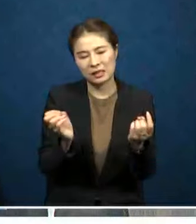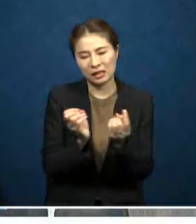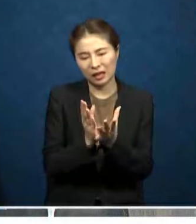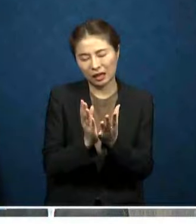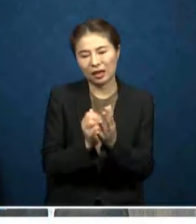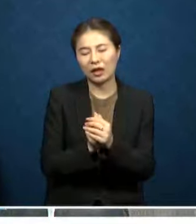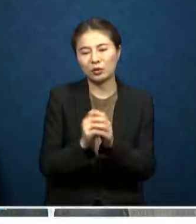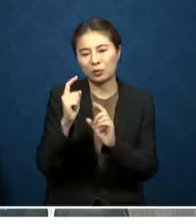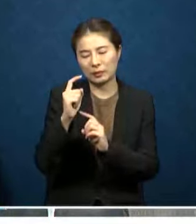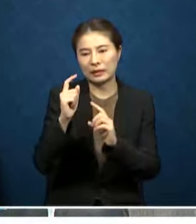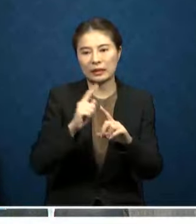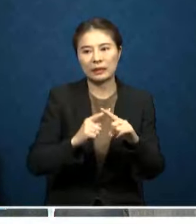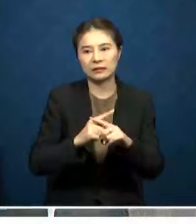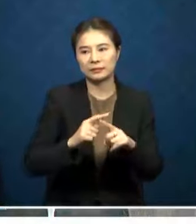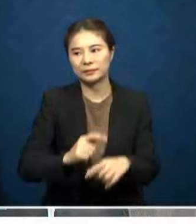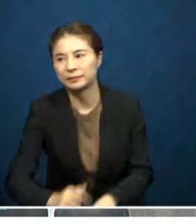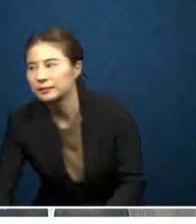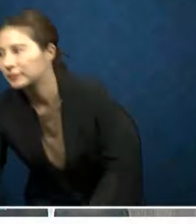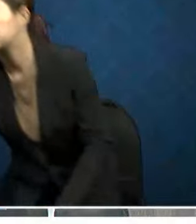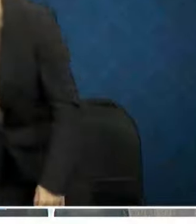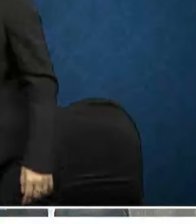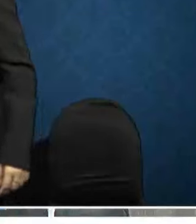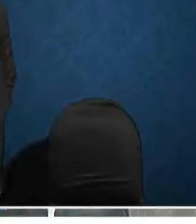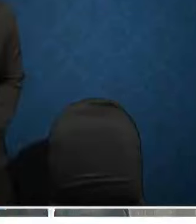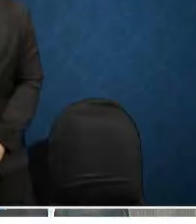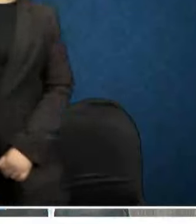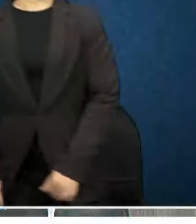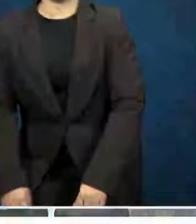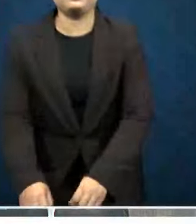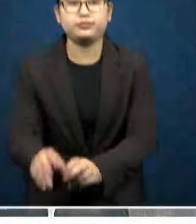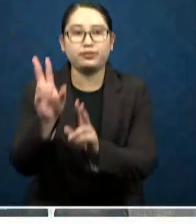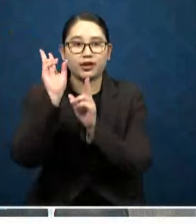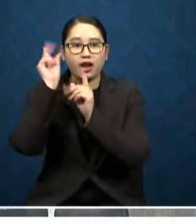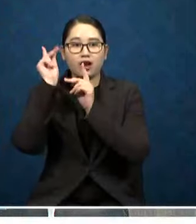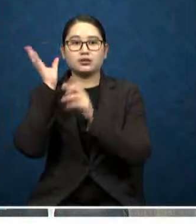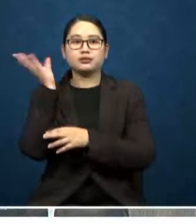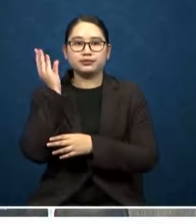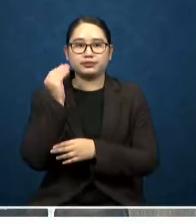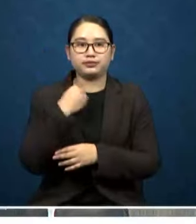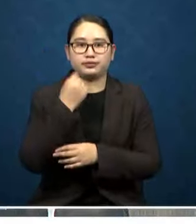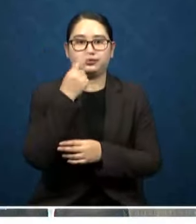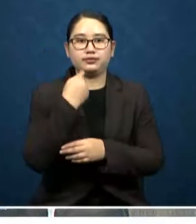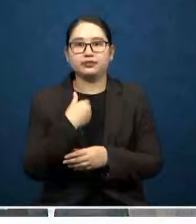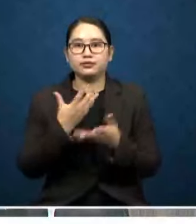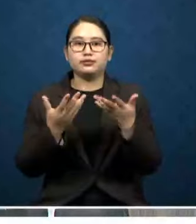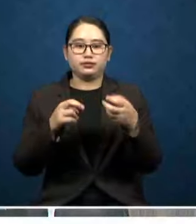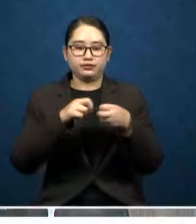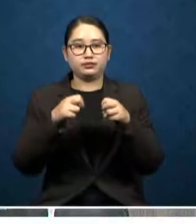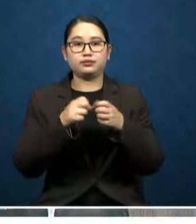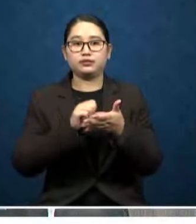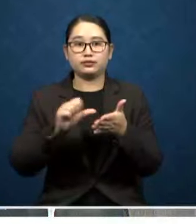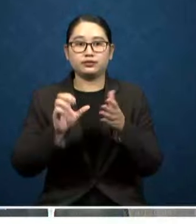รับรู้เรื่องนี้พอมีข่าวเรื่องนี้มาใครจะมาแก้ตัวยังไงก็แล้วแต่ทั้งผู้ประกอบ